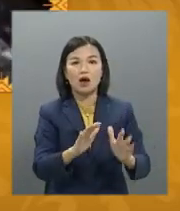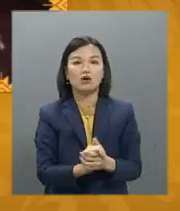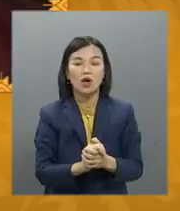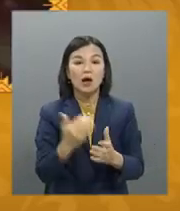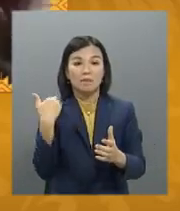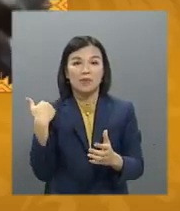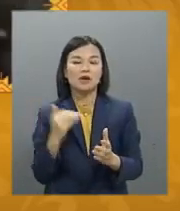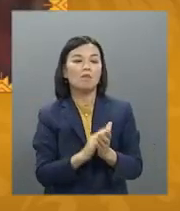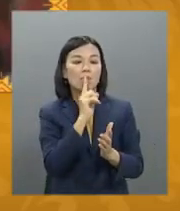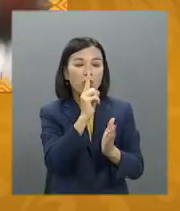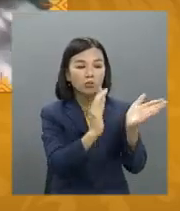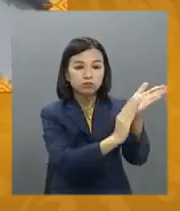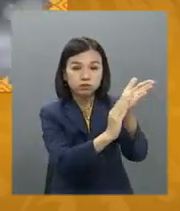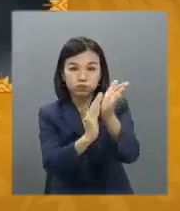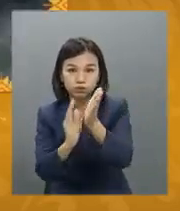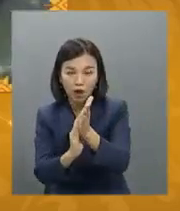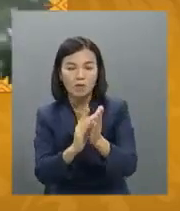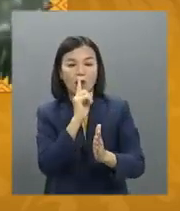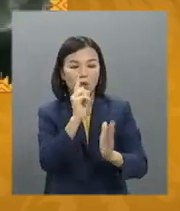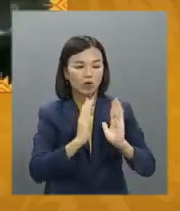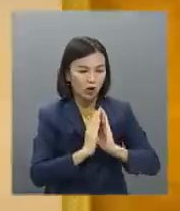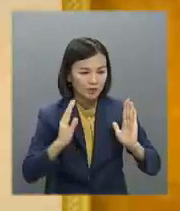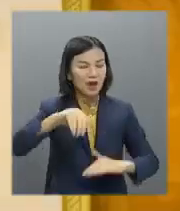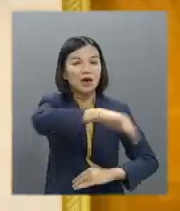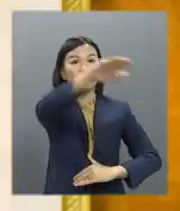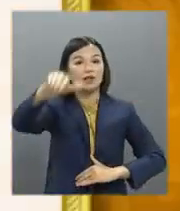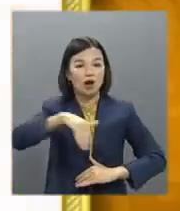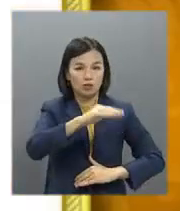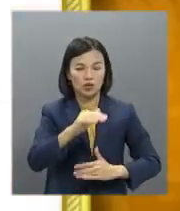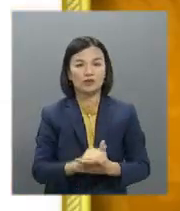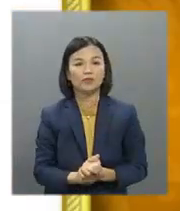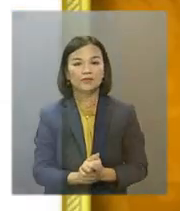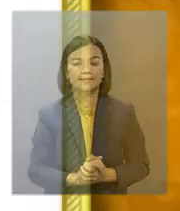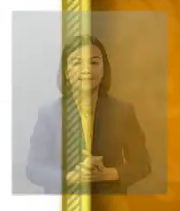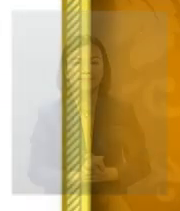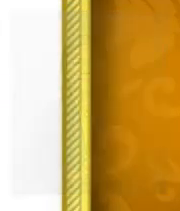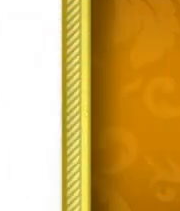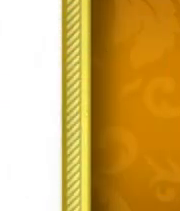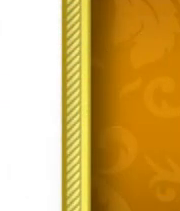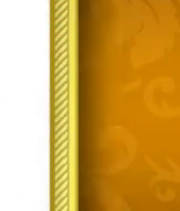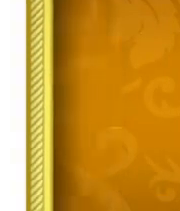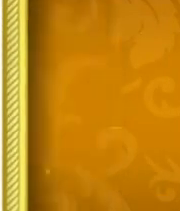จได้พระราชทานพระราชกระแสชื่นชมทรงขอบใจทุกคนทุกฝ่าย